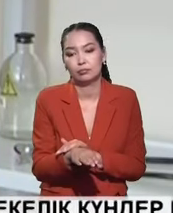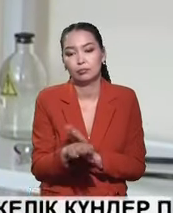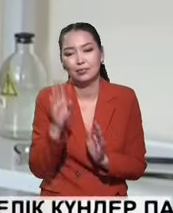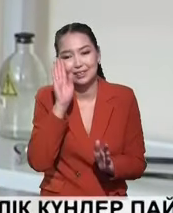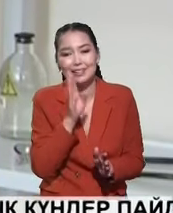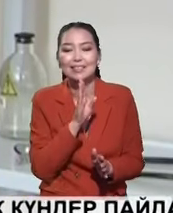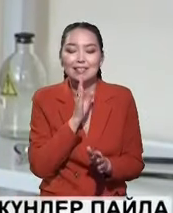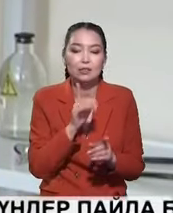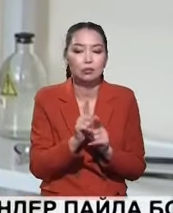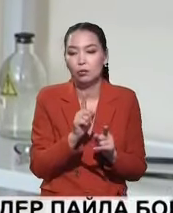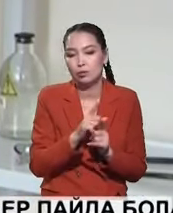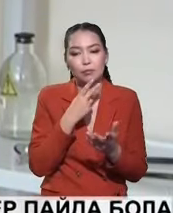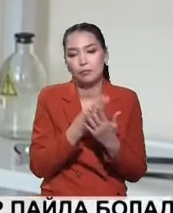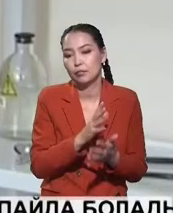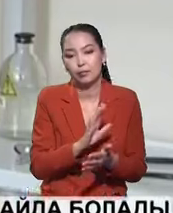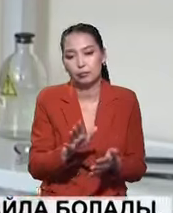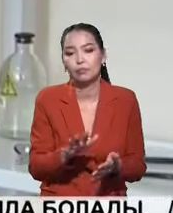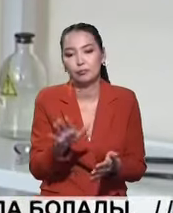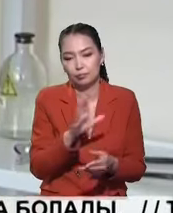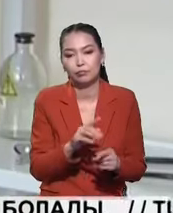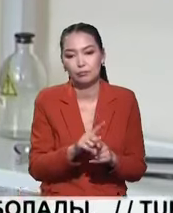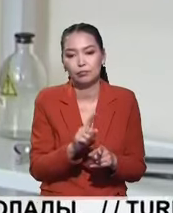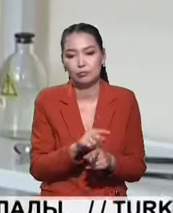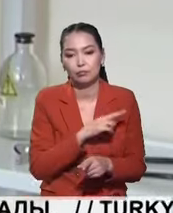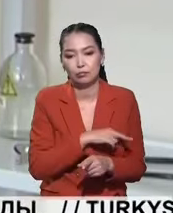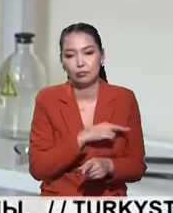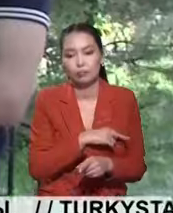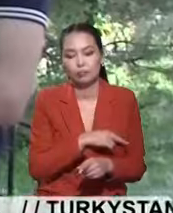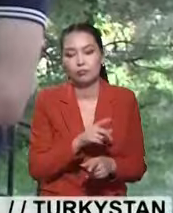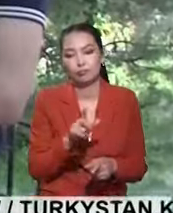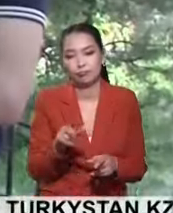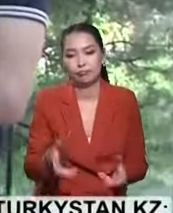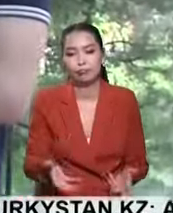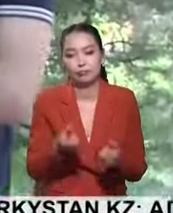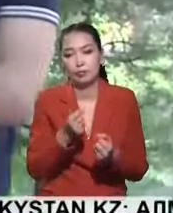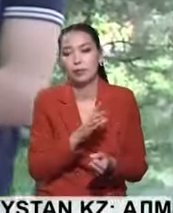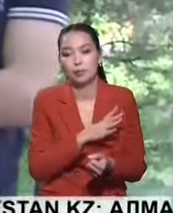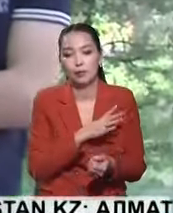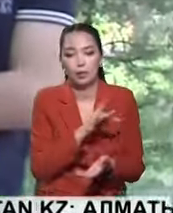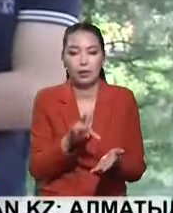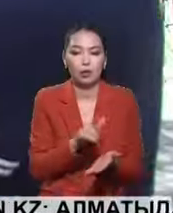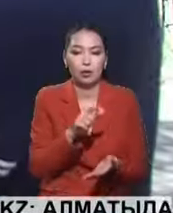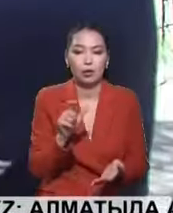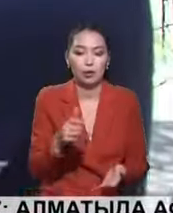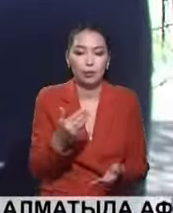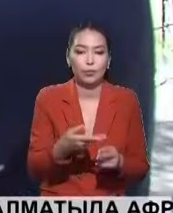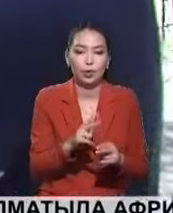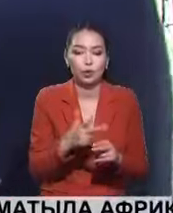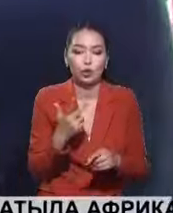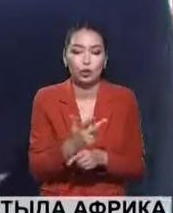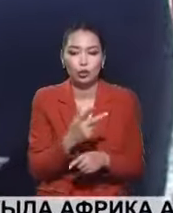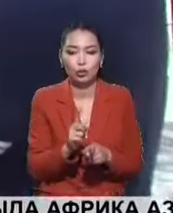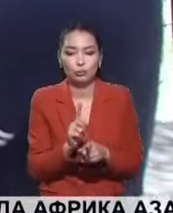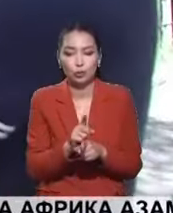деп бөлінбей, яғни осында кейбір сәттерде науқастарды көтереміз. Қала тұрғыны Табылды Тезекбаевты үш рет өлім аузынан аман